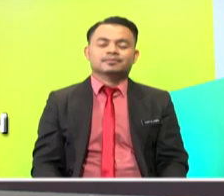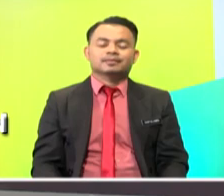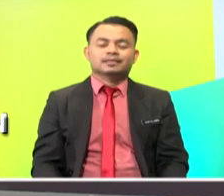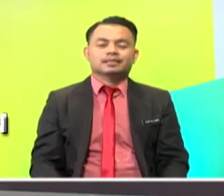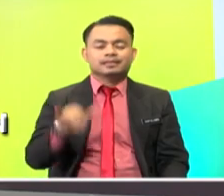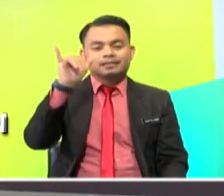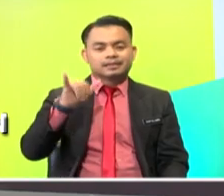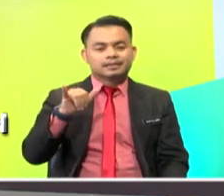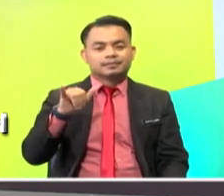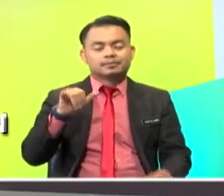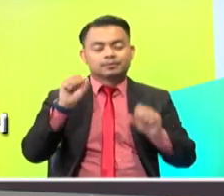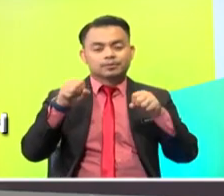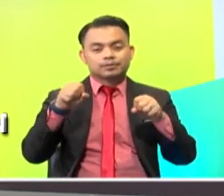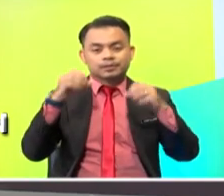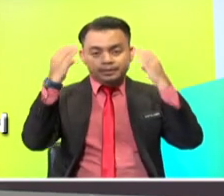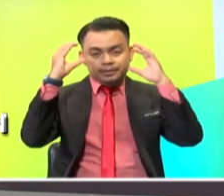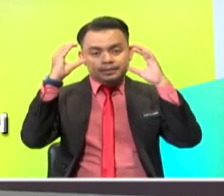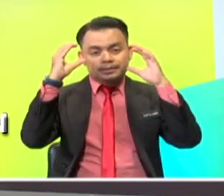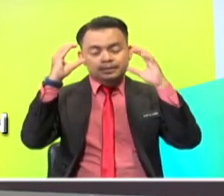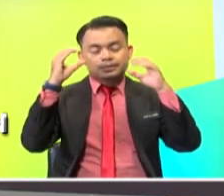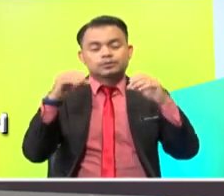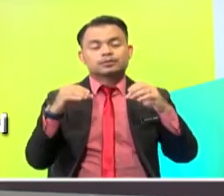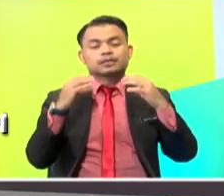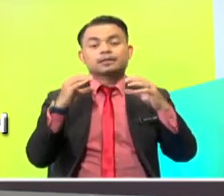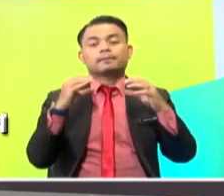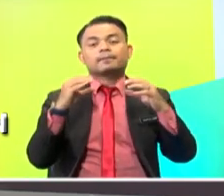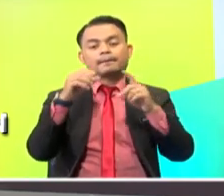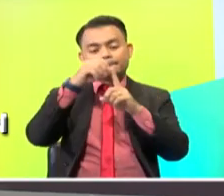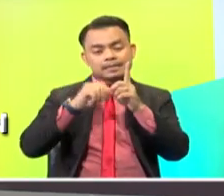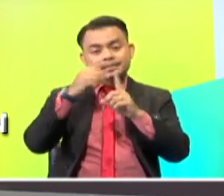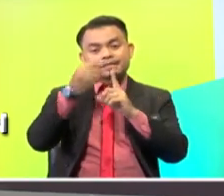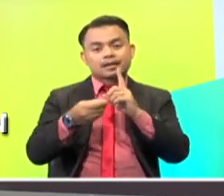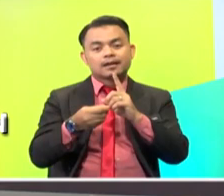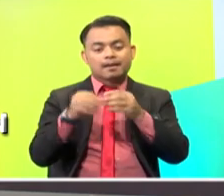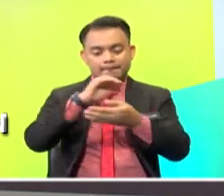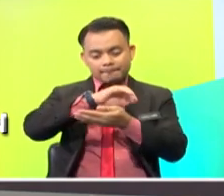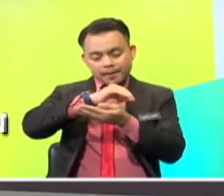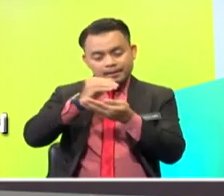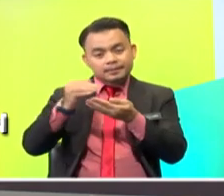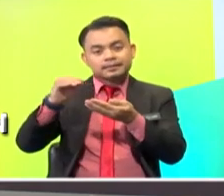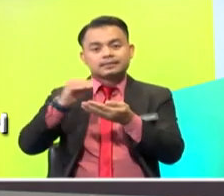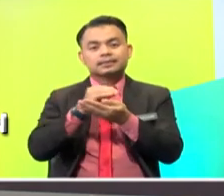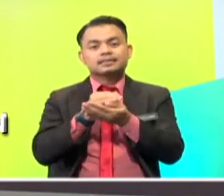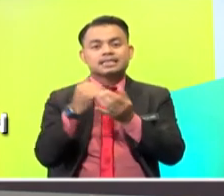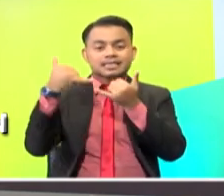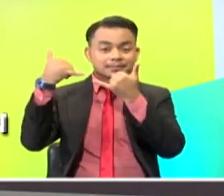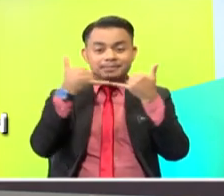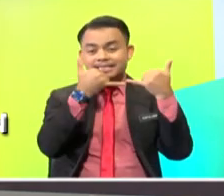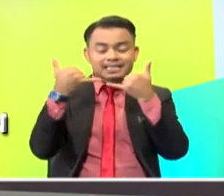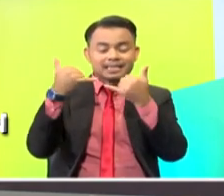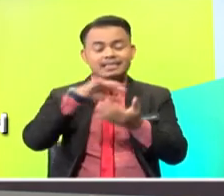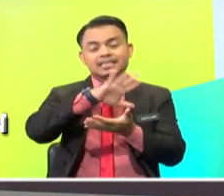sebut pisang ini senang kita dapat amonggedo tembikai itu semua kumpulan